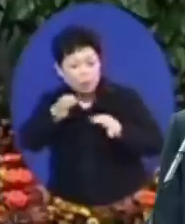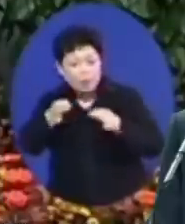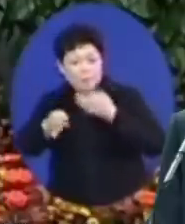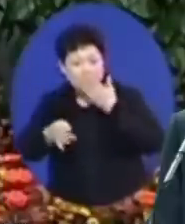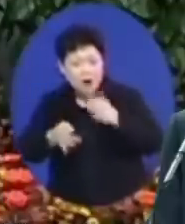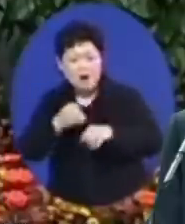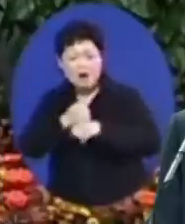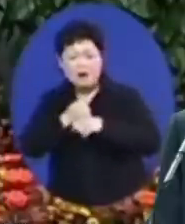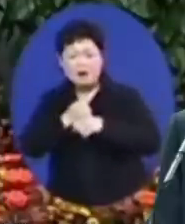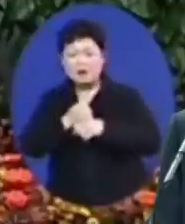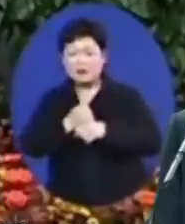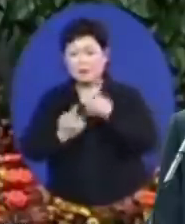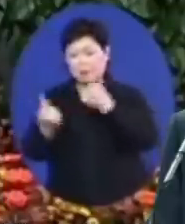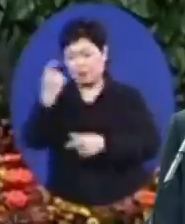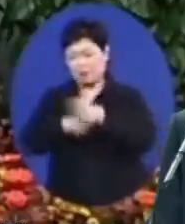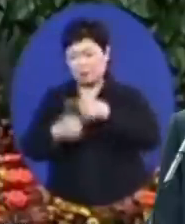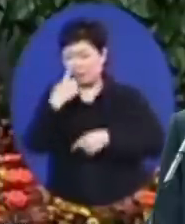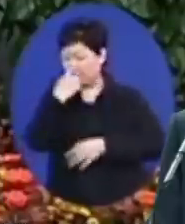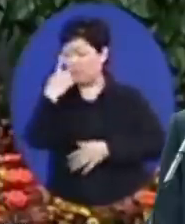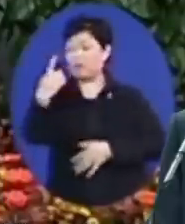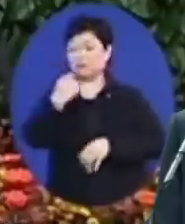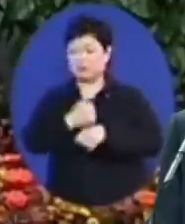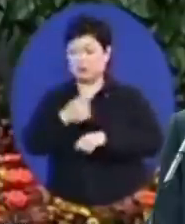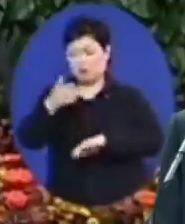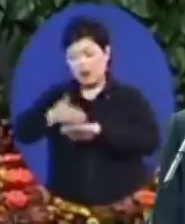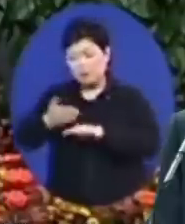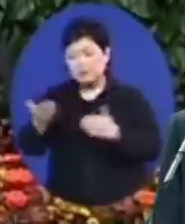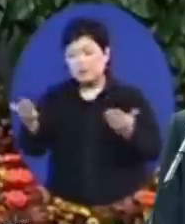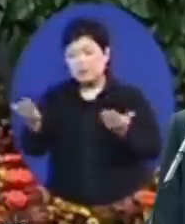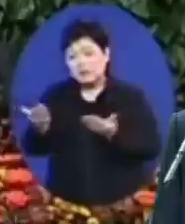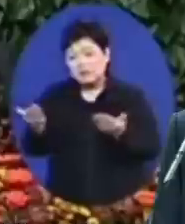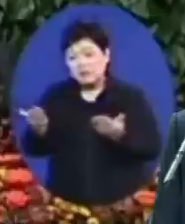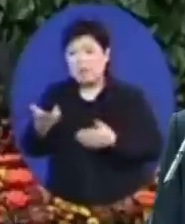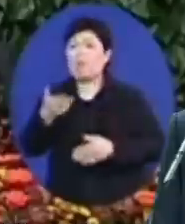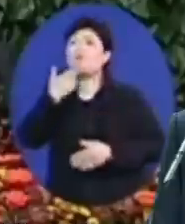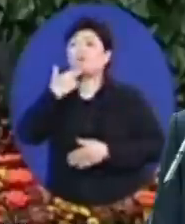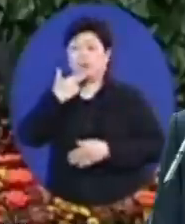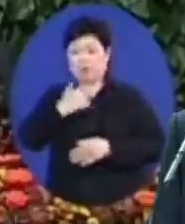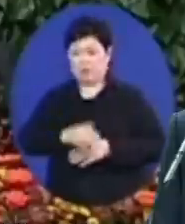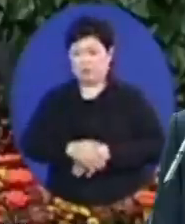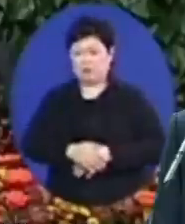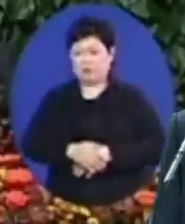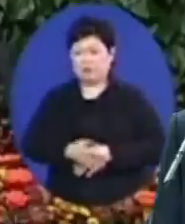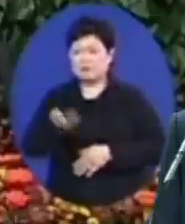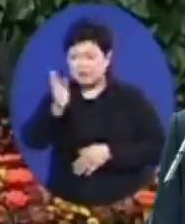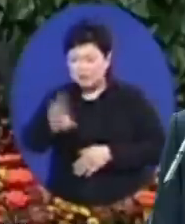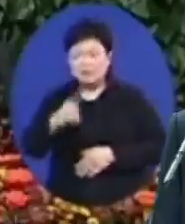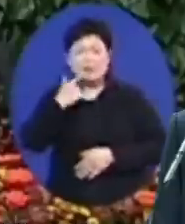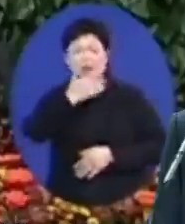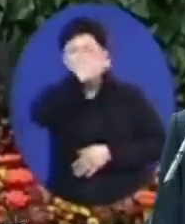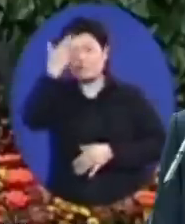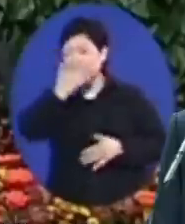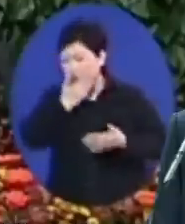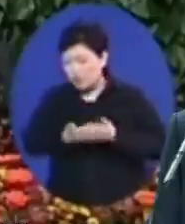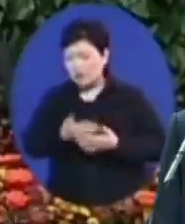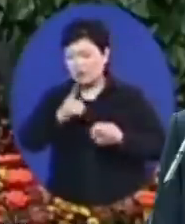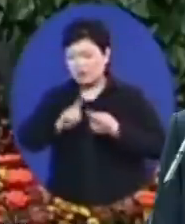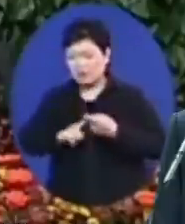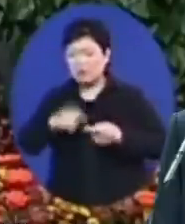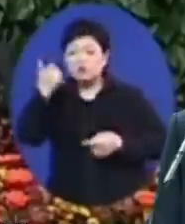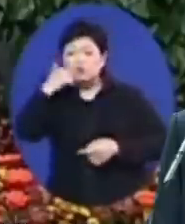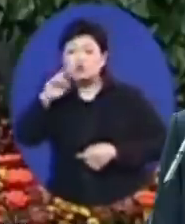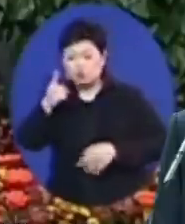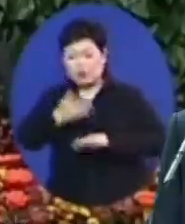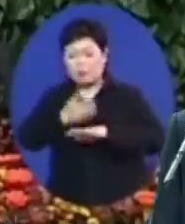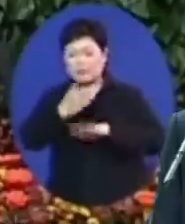있다는 것 이것보다 더 멋지고 감사한 일이 있을까? 그런데 이 아름답고 귀한 것에 아무도 감사할 줄